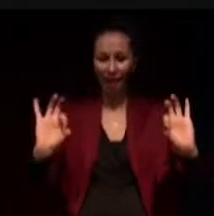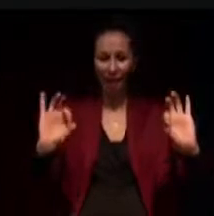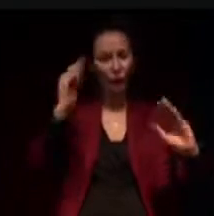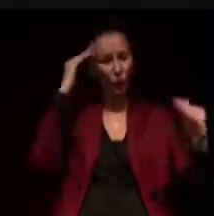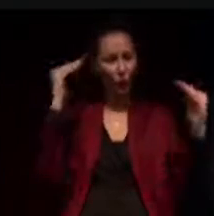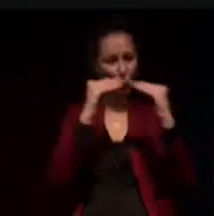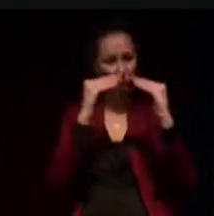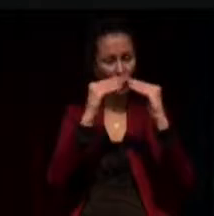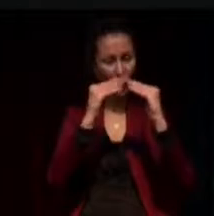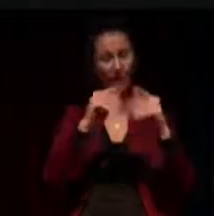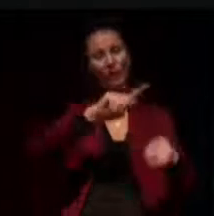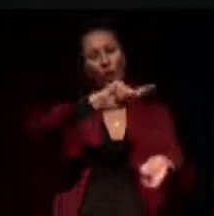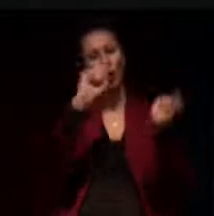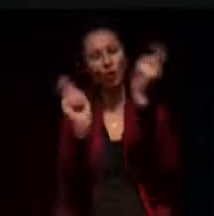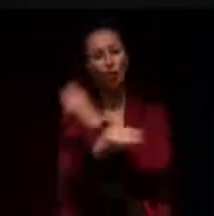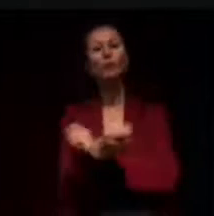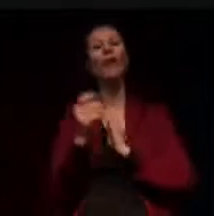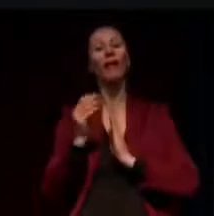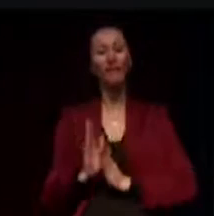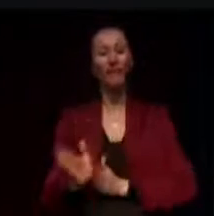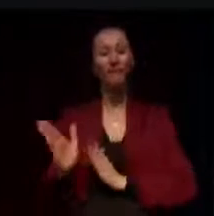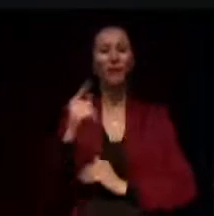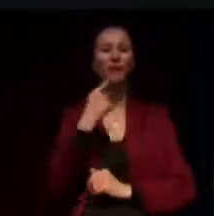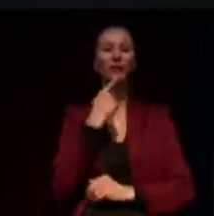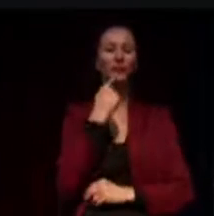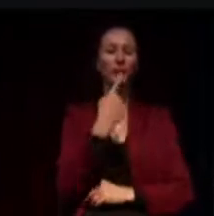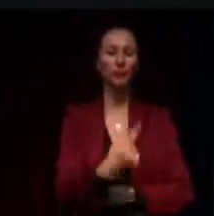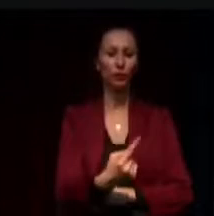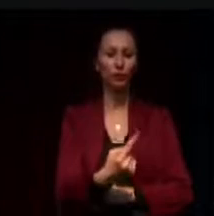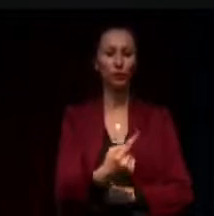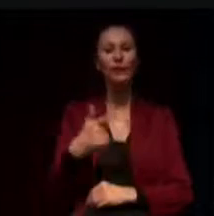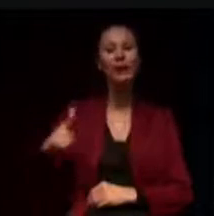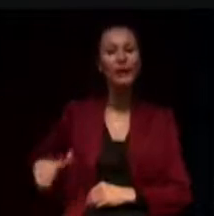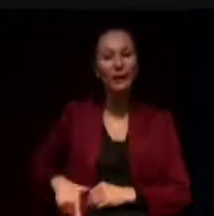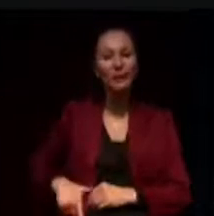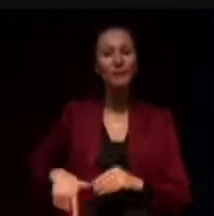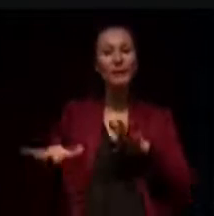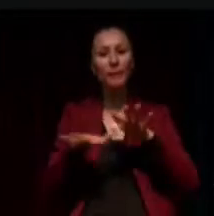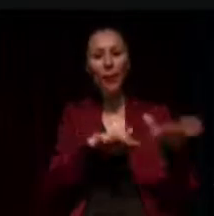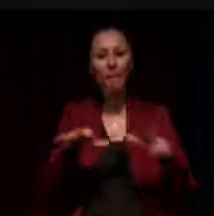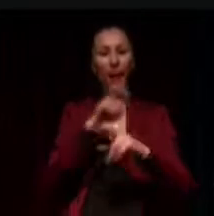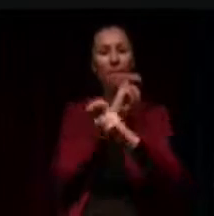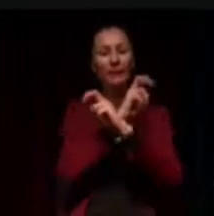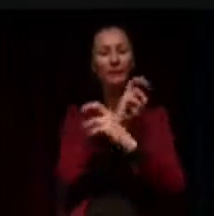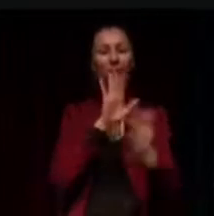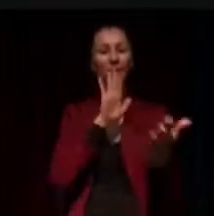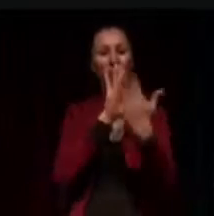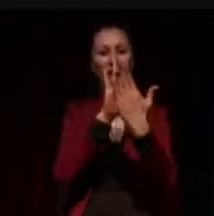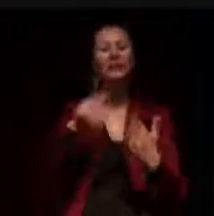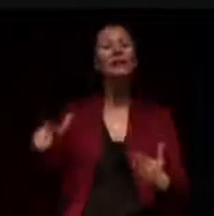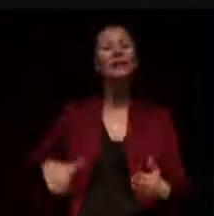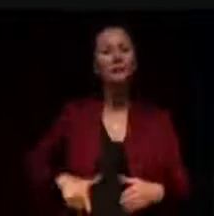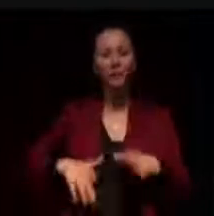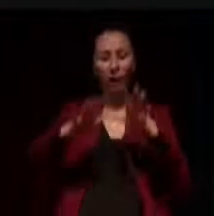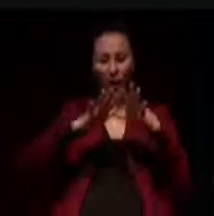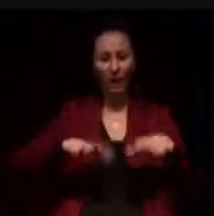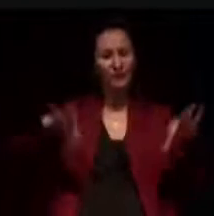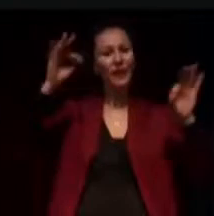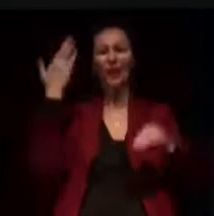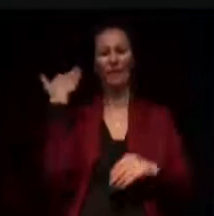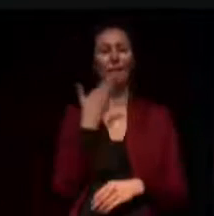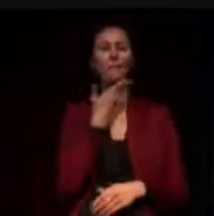uzlaşıyla dönüştürmeye devam edeceğiz demiş. İzmir deprem riskine karşı İzmir'i hazırlayacağız